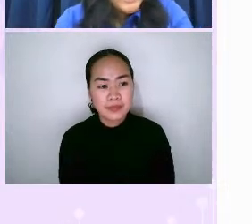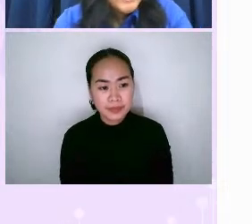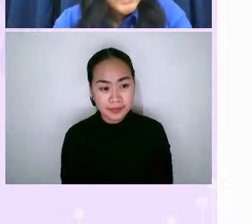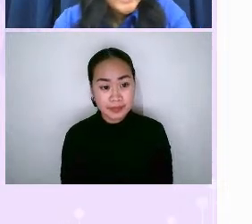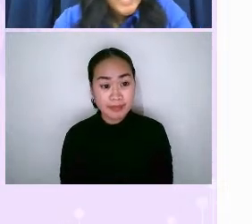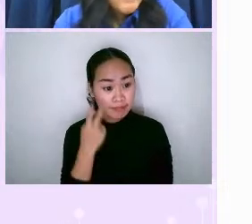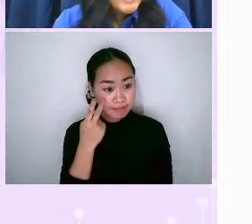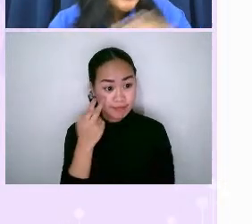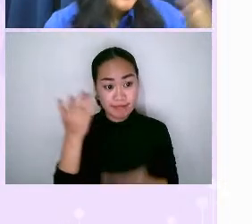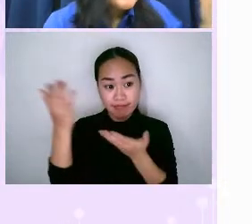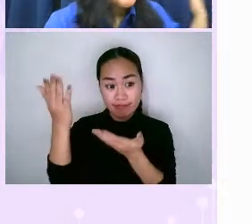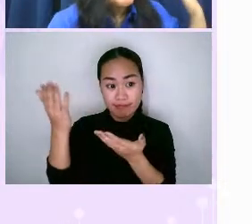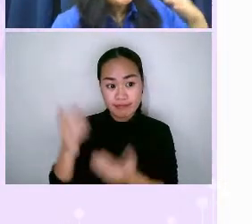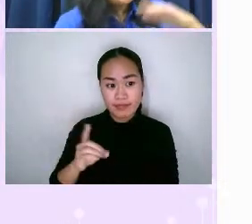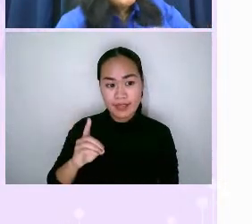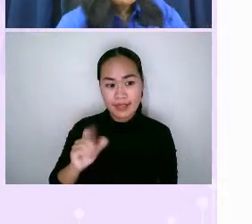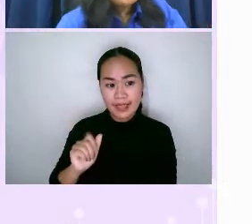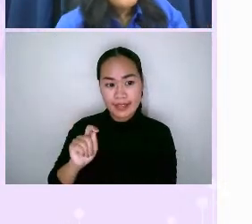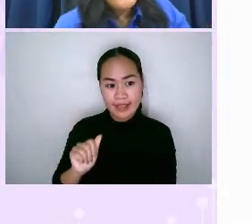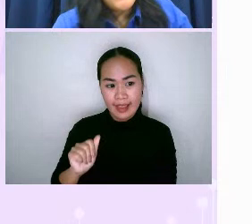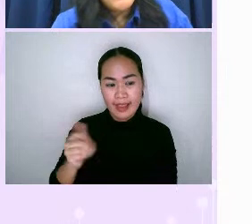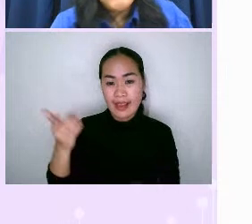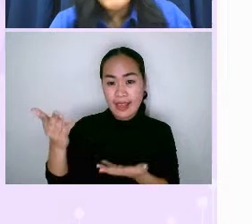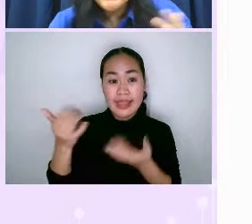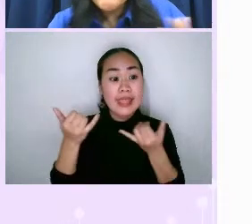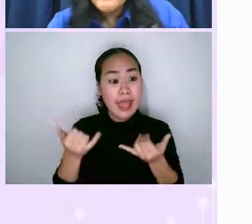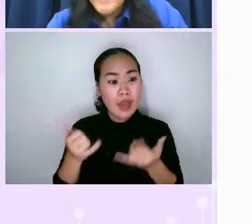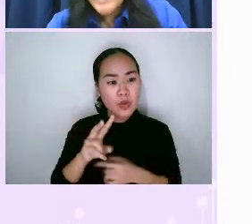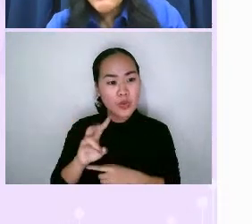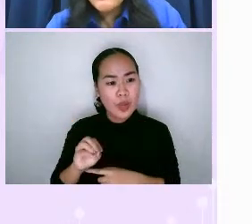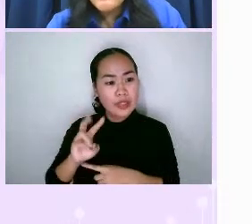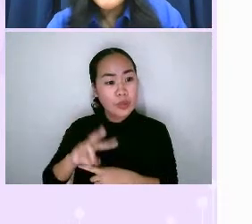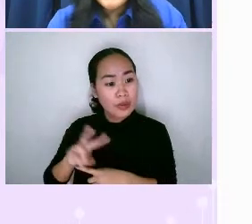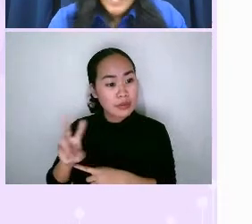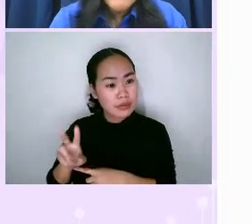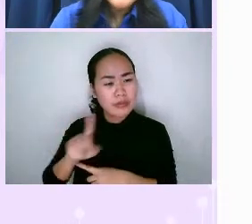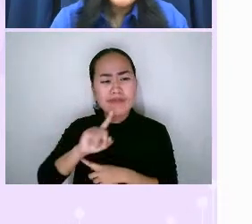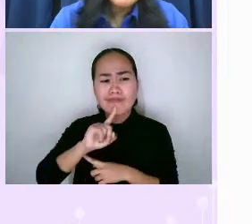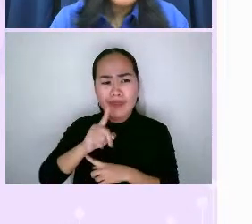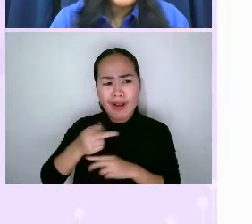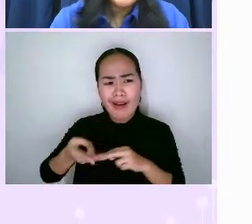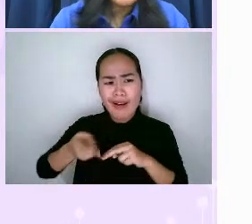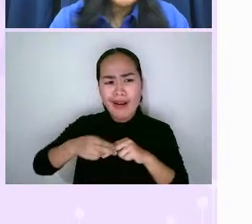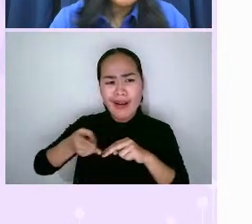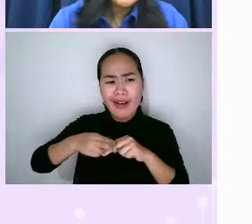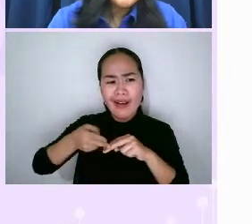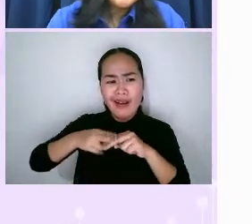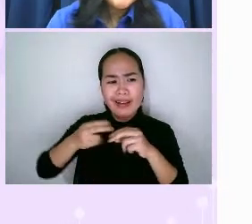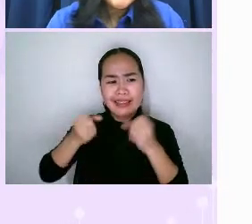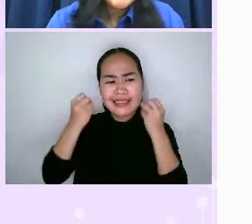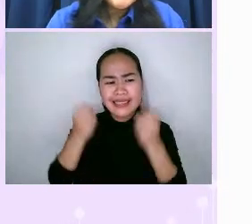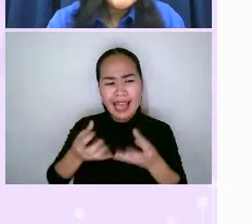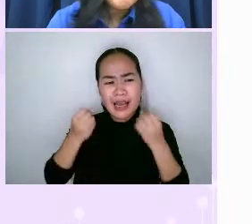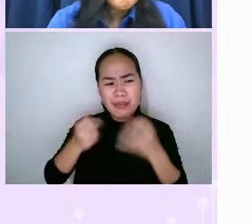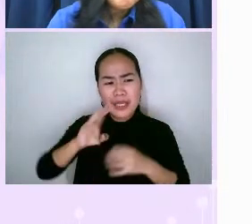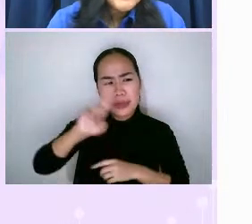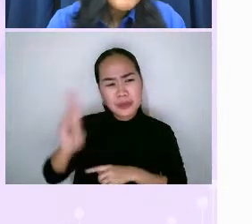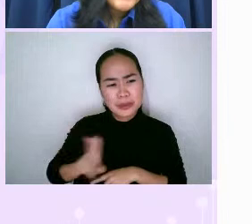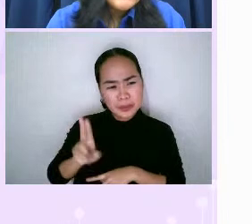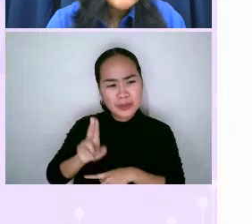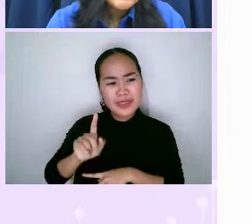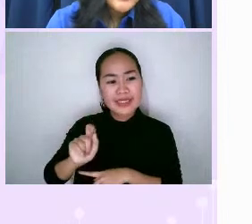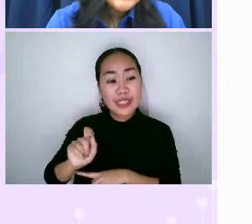actual current data namin. Itong 2022 lamang po, patuloy po tayong dumadami. Napakarami na po ng users ng